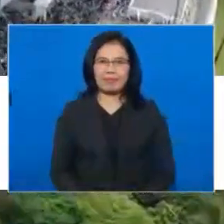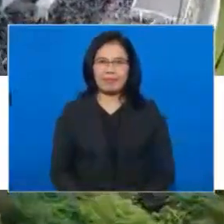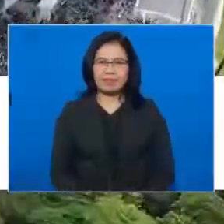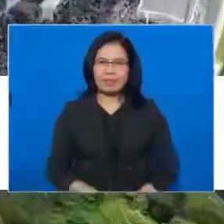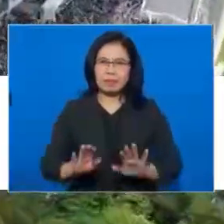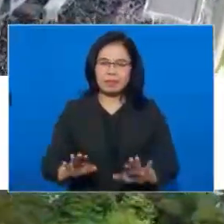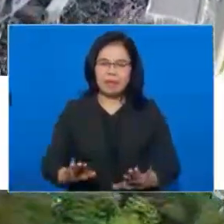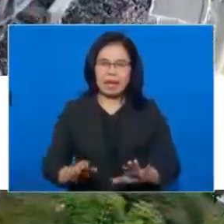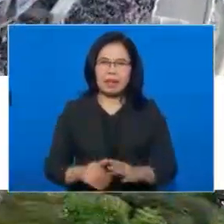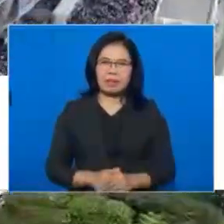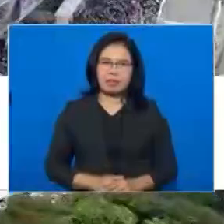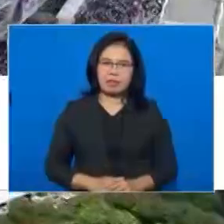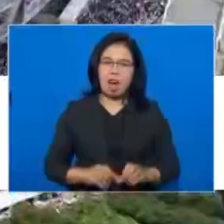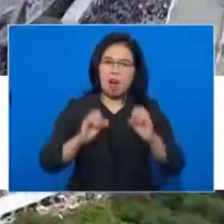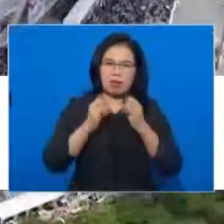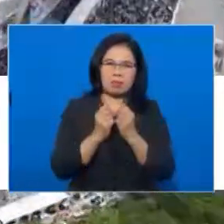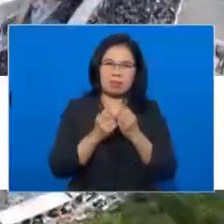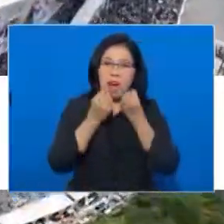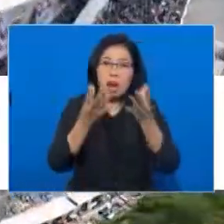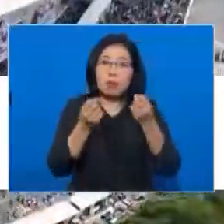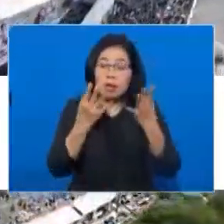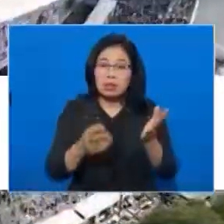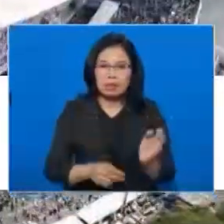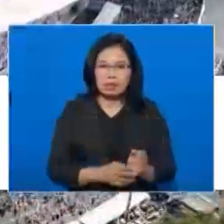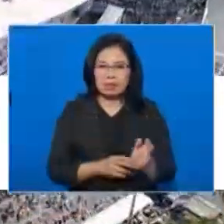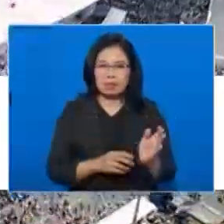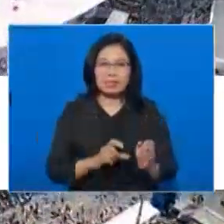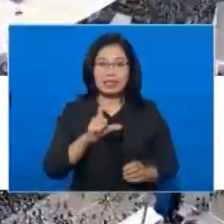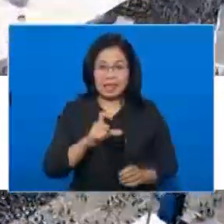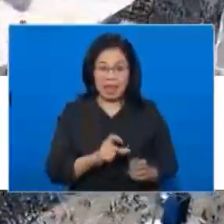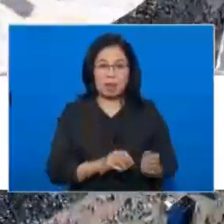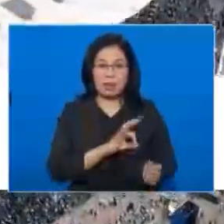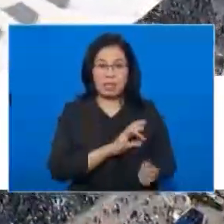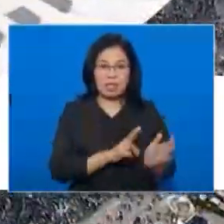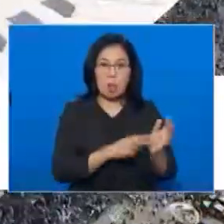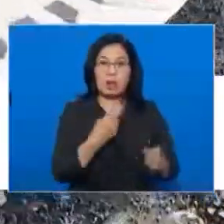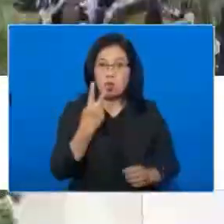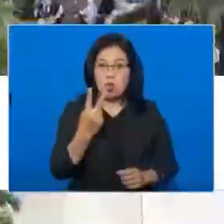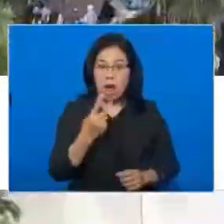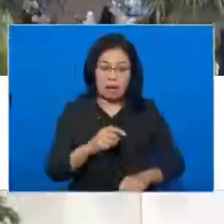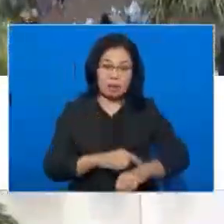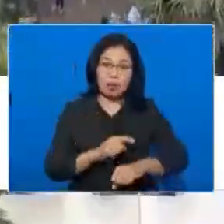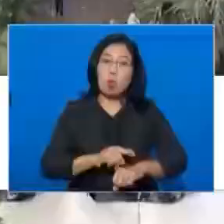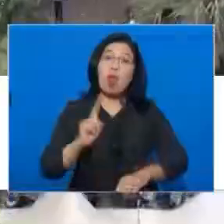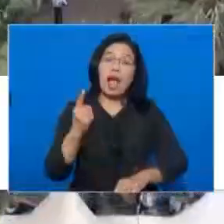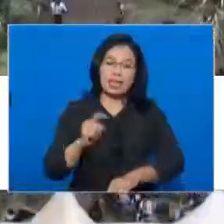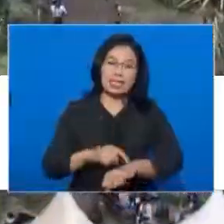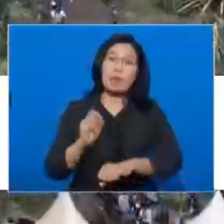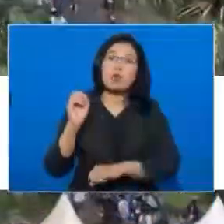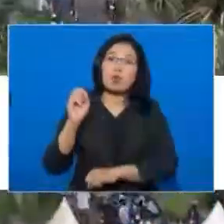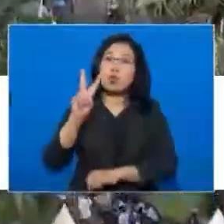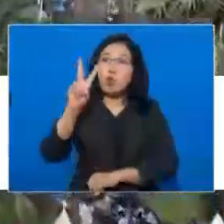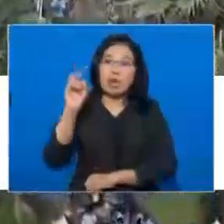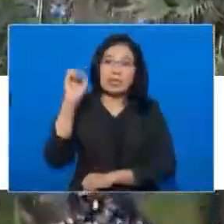Sementara itu, meski puncak kampanye akbar paslon nomor urut 2 Prabowo Gibran baru akan dimulai pada pukul 2 siang, ribuan pendukung telah